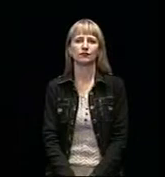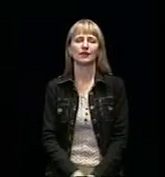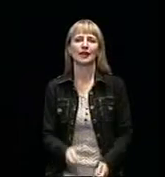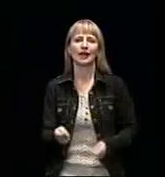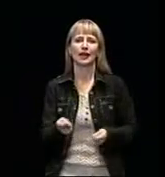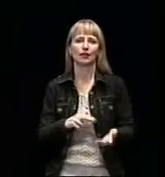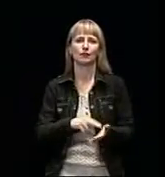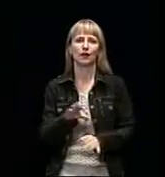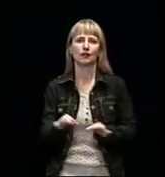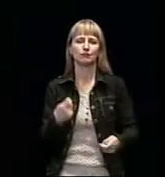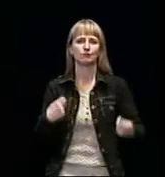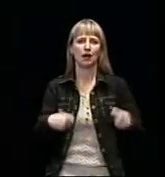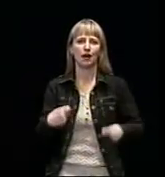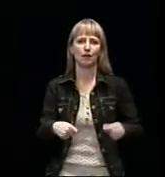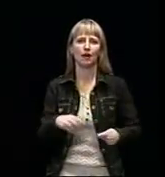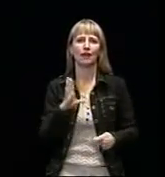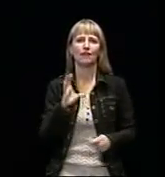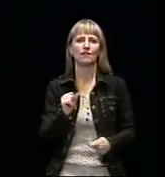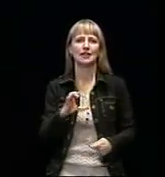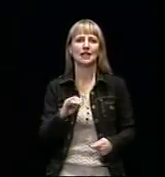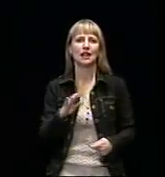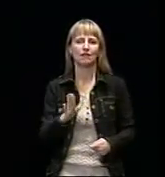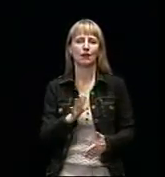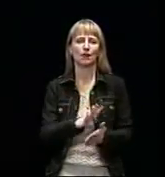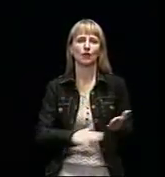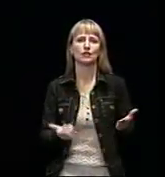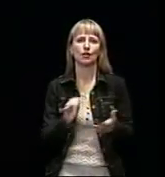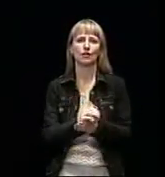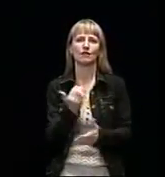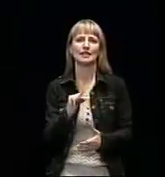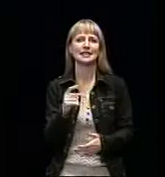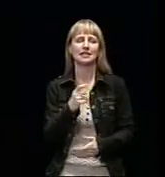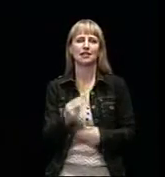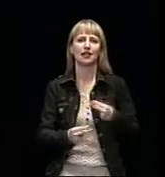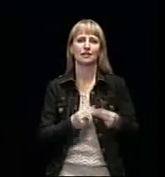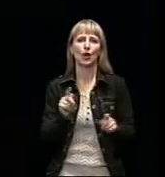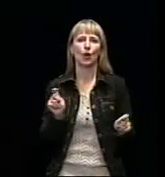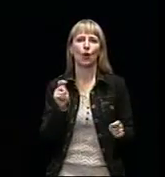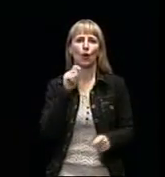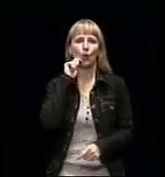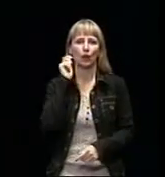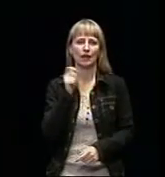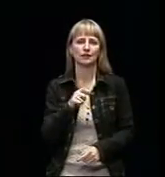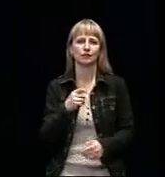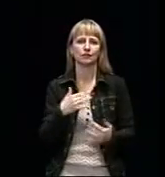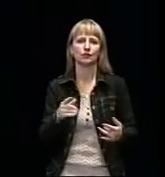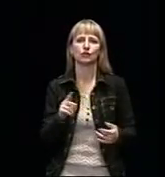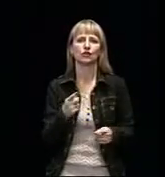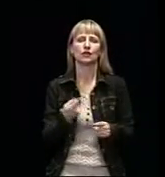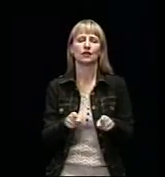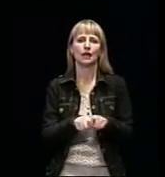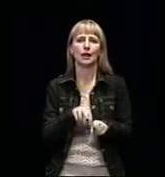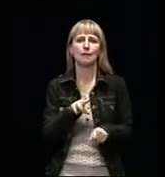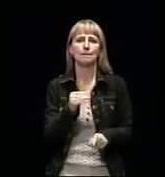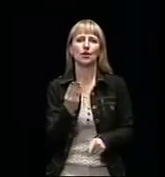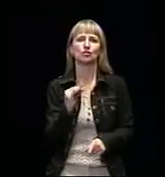Керівник проєкту «Барабан» за Денис Васильєв продовжує знайомити вас із традиційними українськими інструментами. Що таке пищик і як на